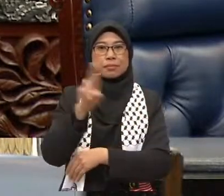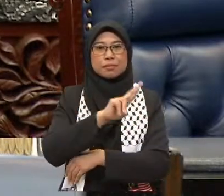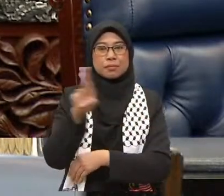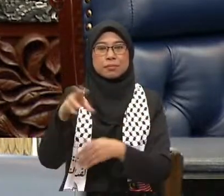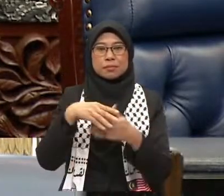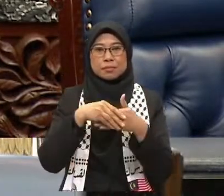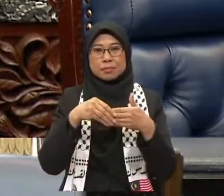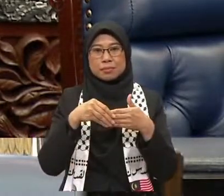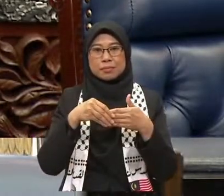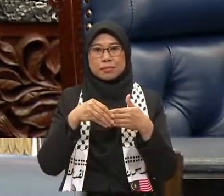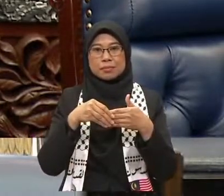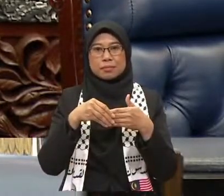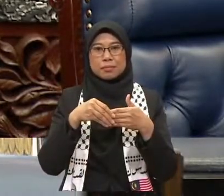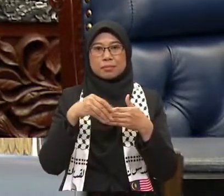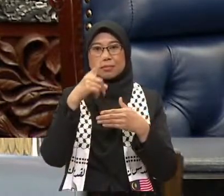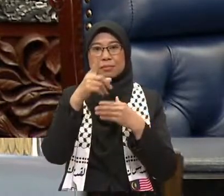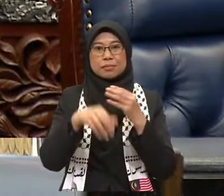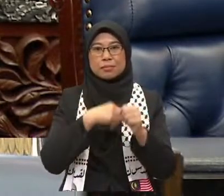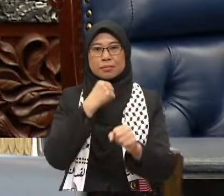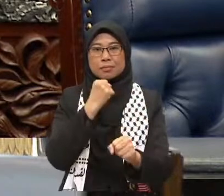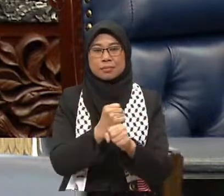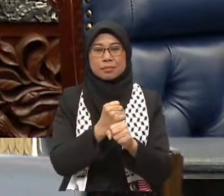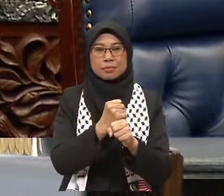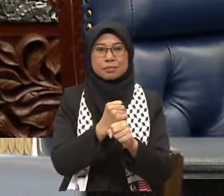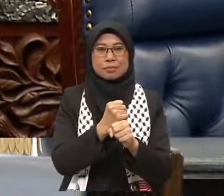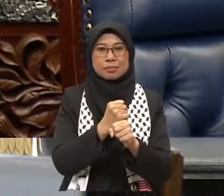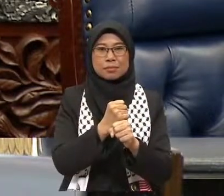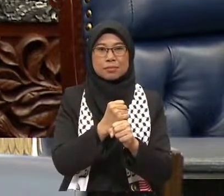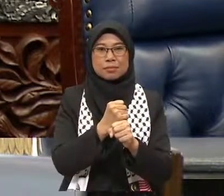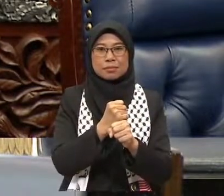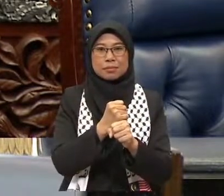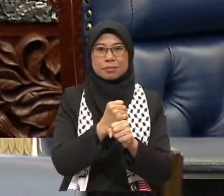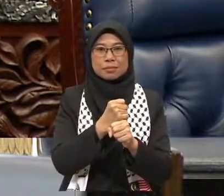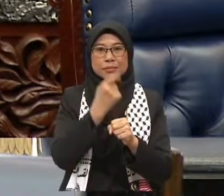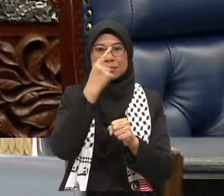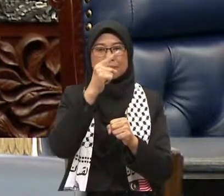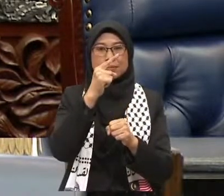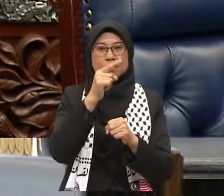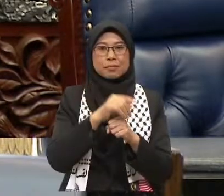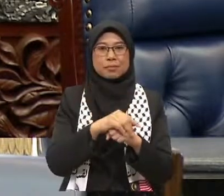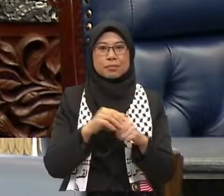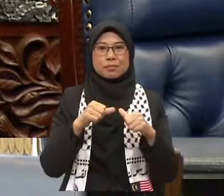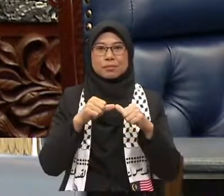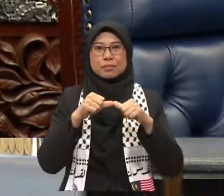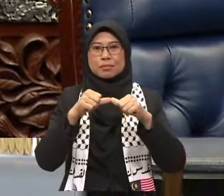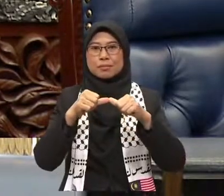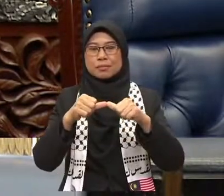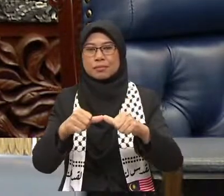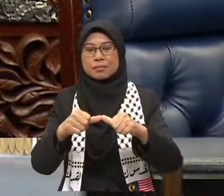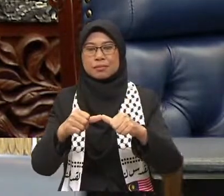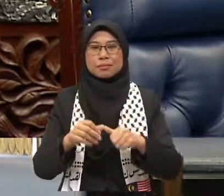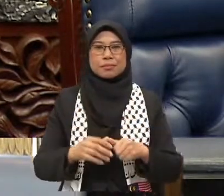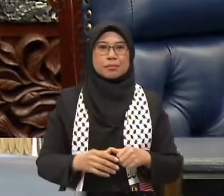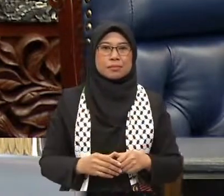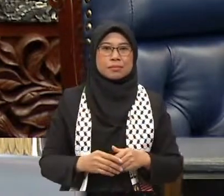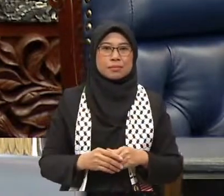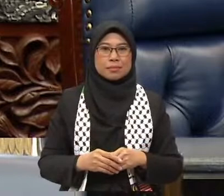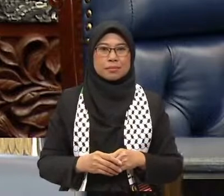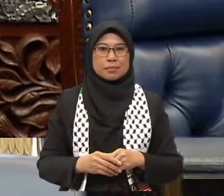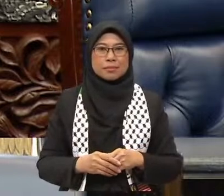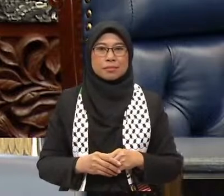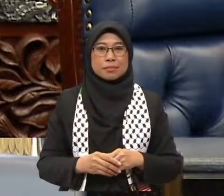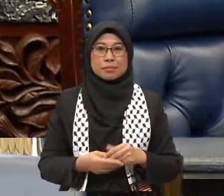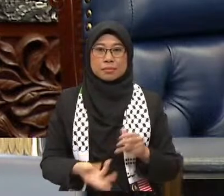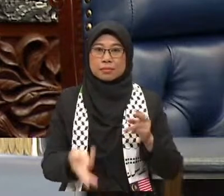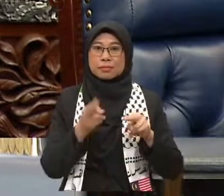r50,000 setahun untuk apa nama untuk maintenance dengan izin ianya ada satu